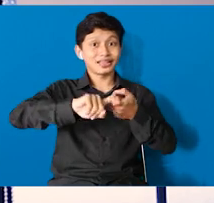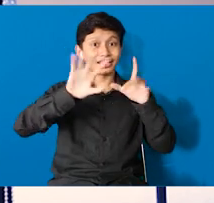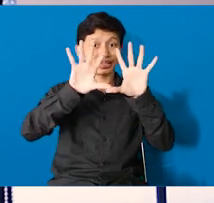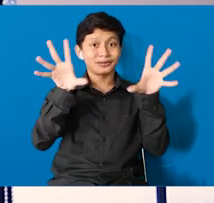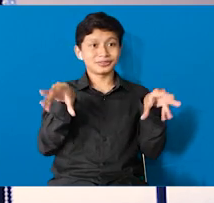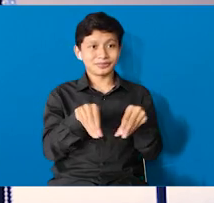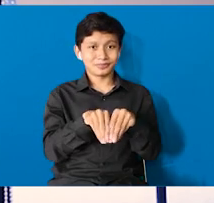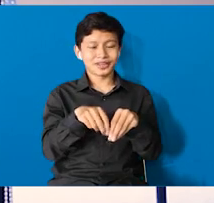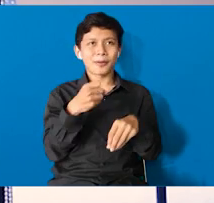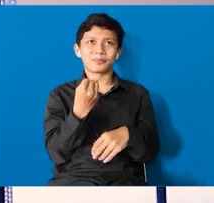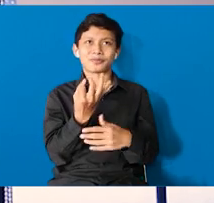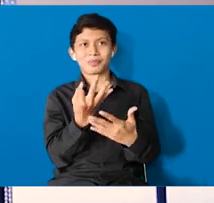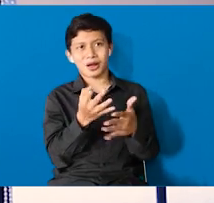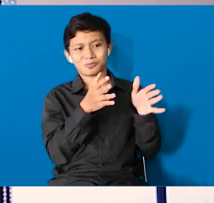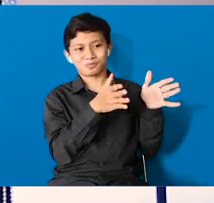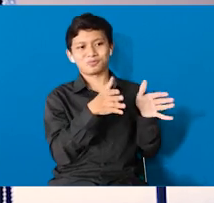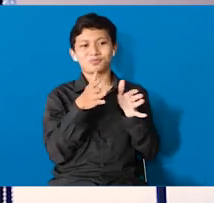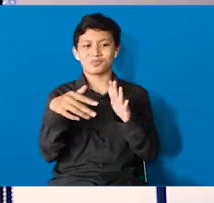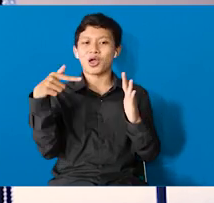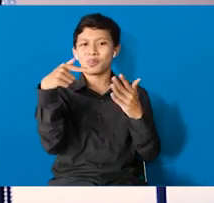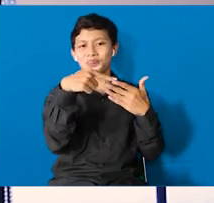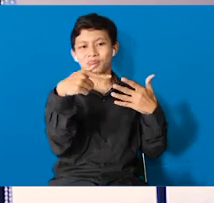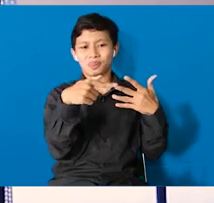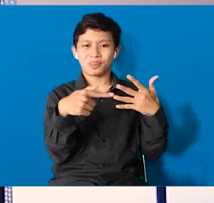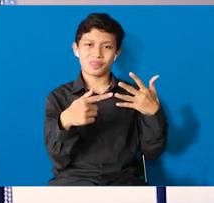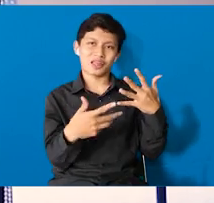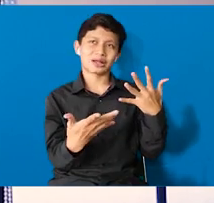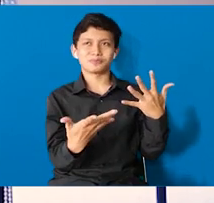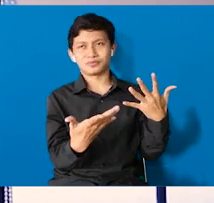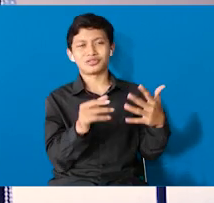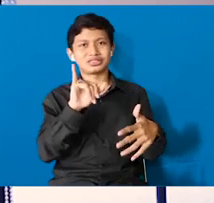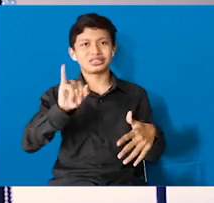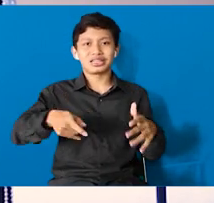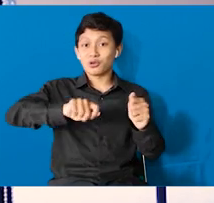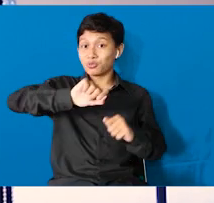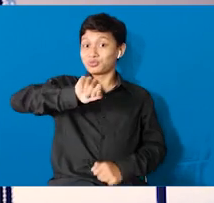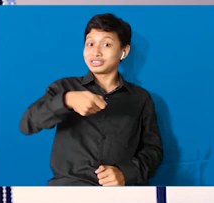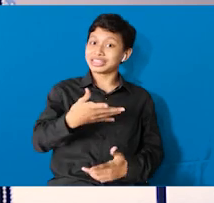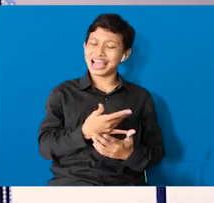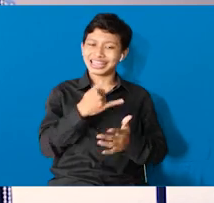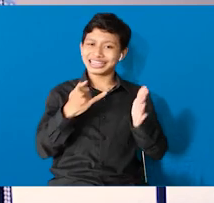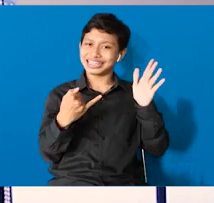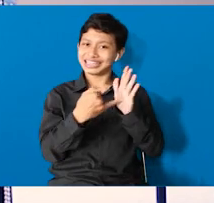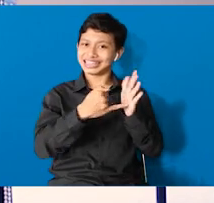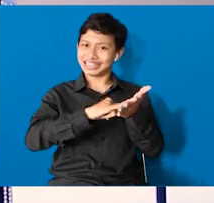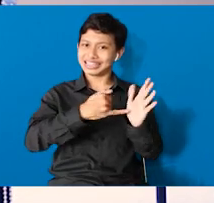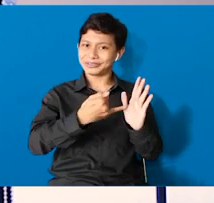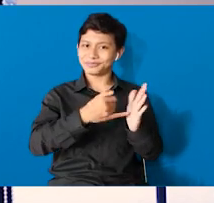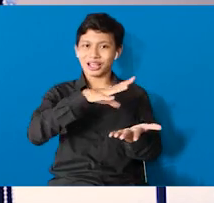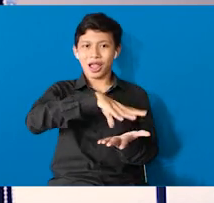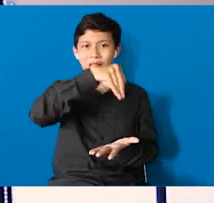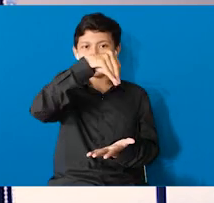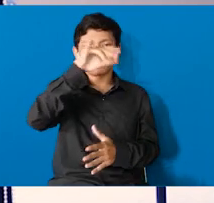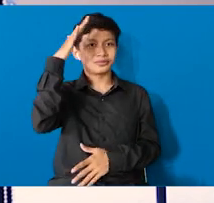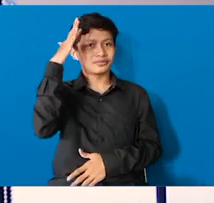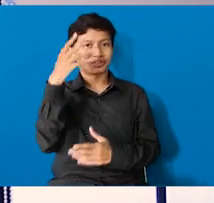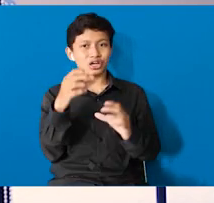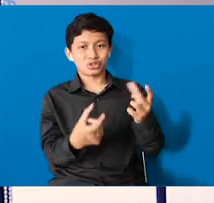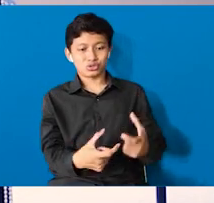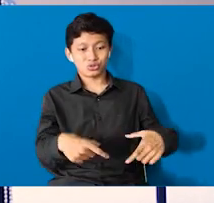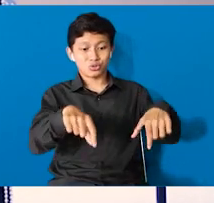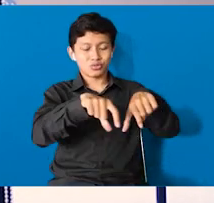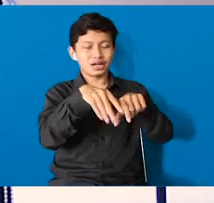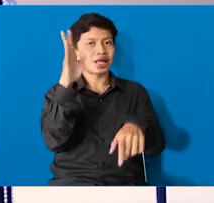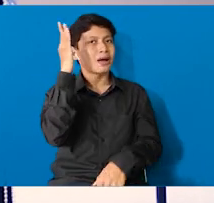Inklusi, beberapa hal yang kemudian akan menjadi kunci perbincangan kita, sesuai dengan apa yang